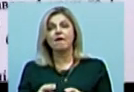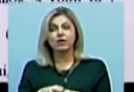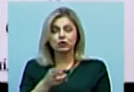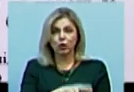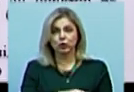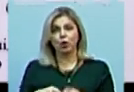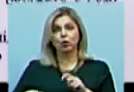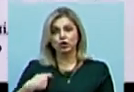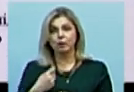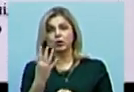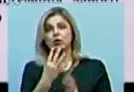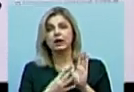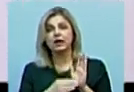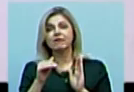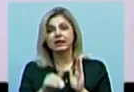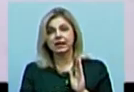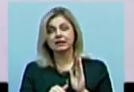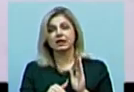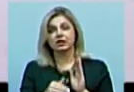розмірі 49